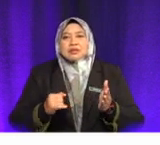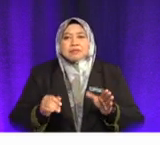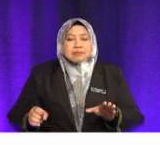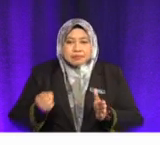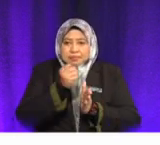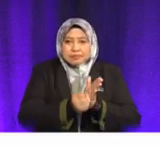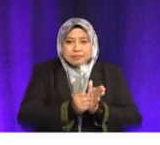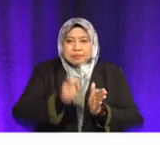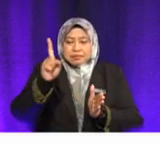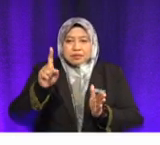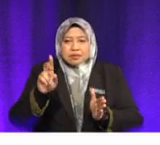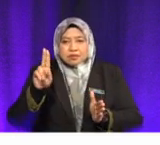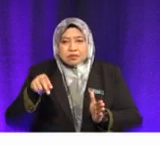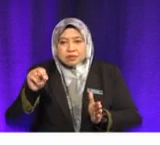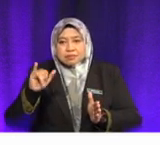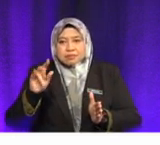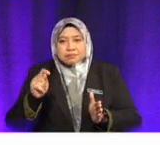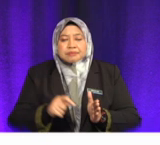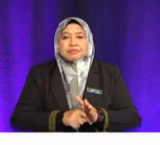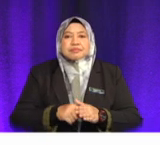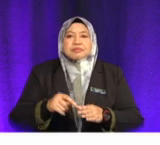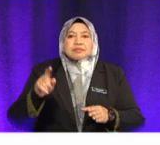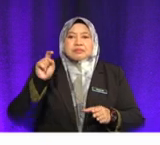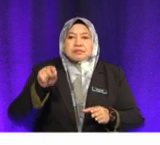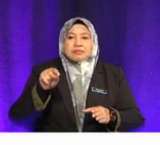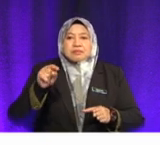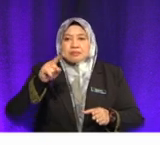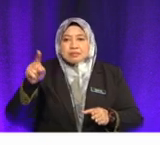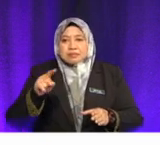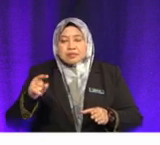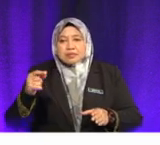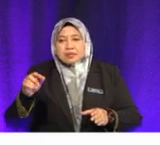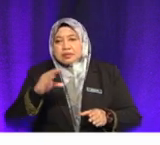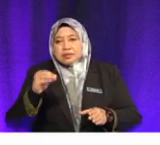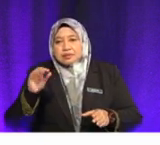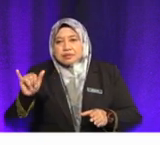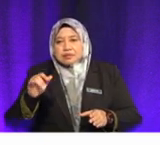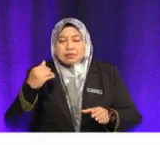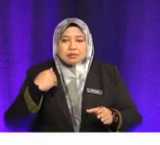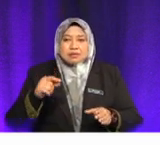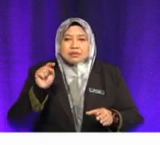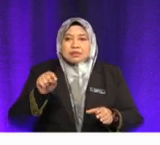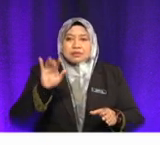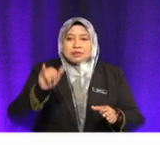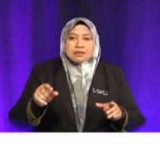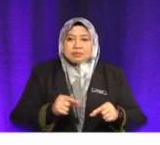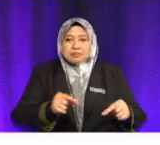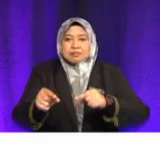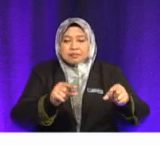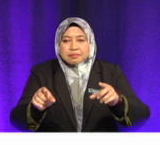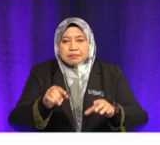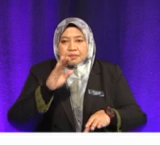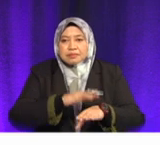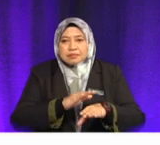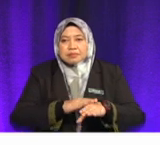Oke TTS dan titik y dan titik Z adalah 3 titik yang bergerak di dalam segi empat sama itu oke ya